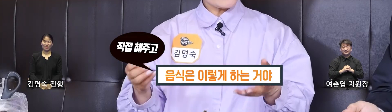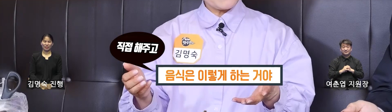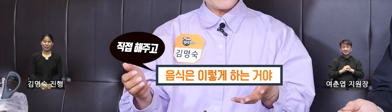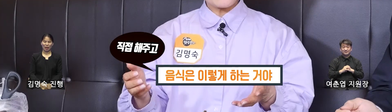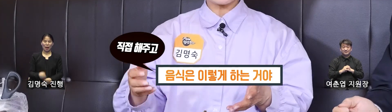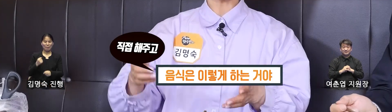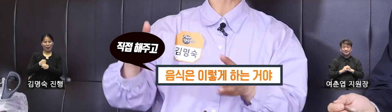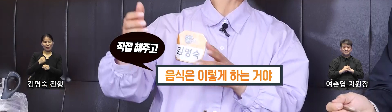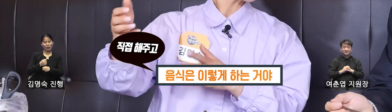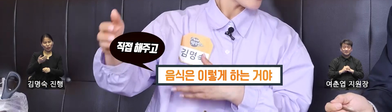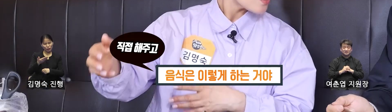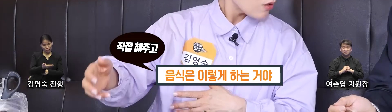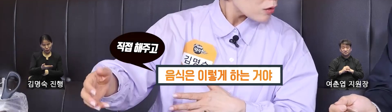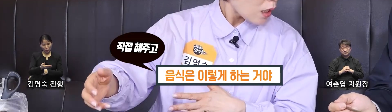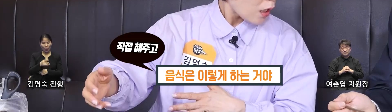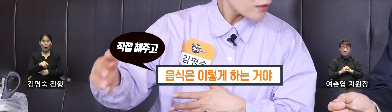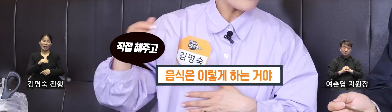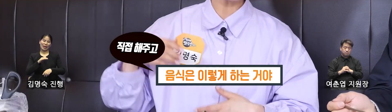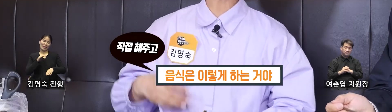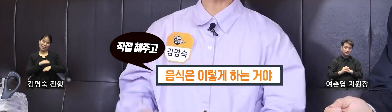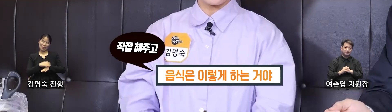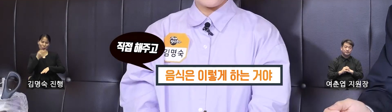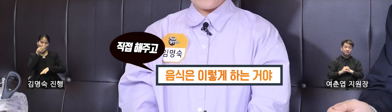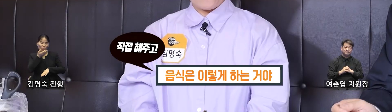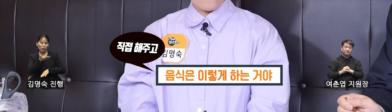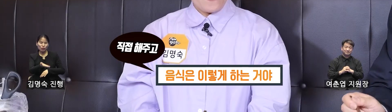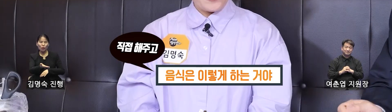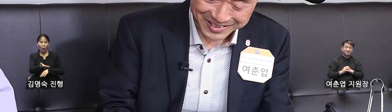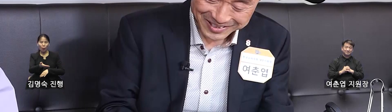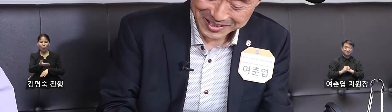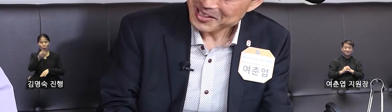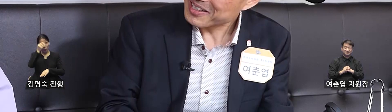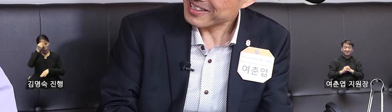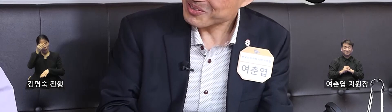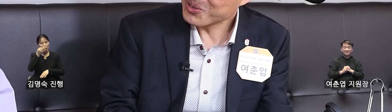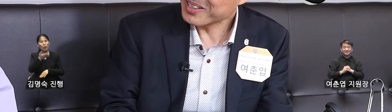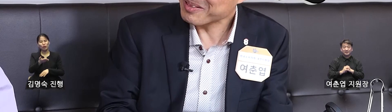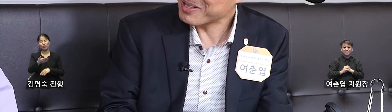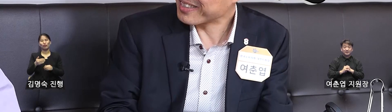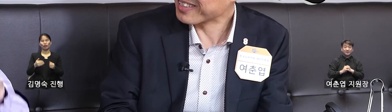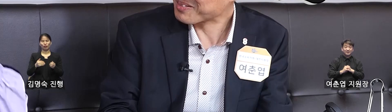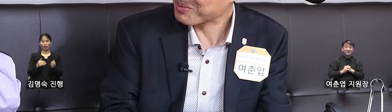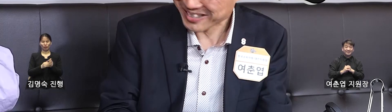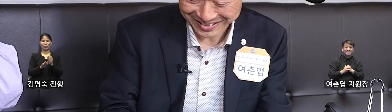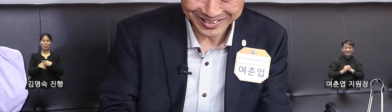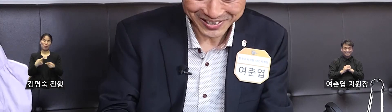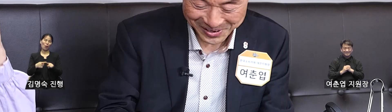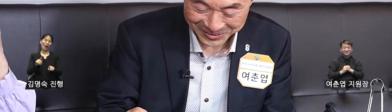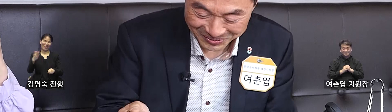해주시기도 하시면서 요렇게 하는 거다 이렇게 보여주셔야죠. 네,